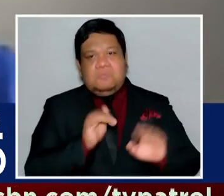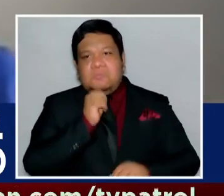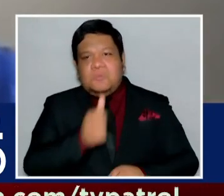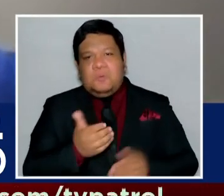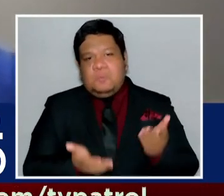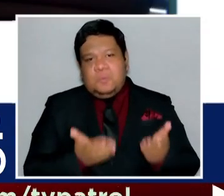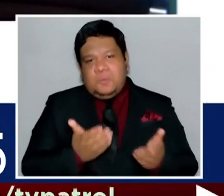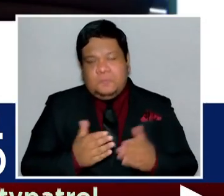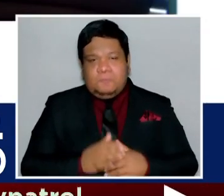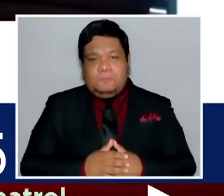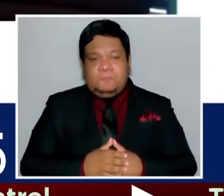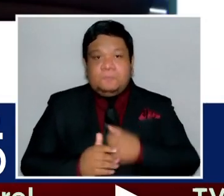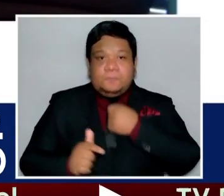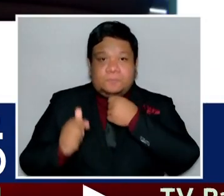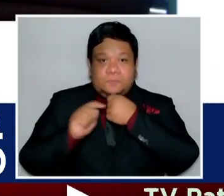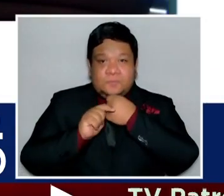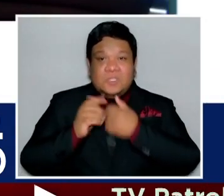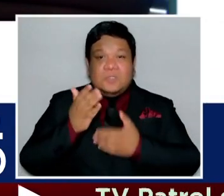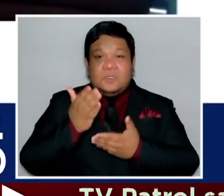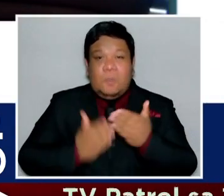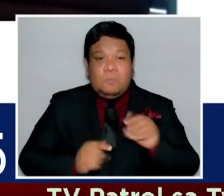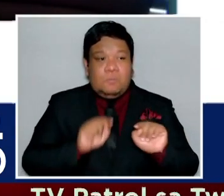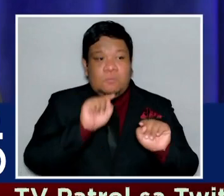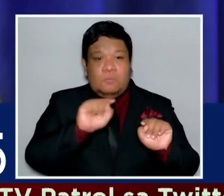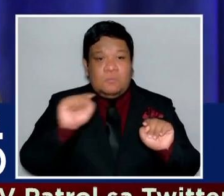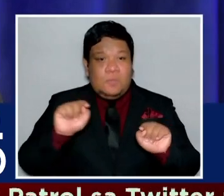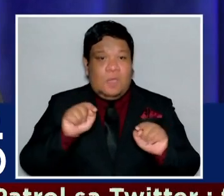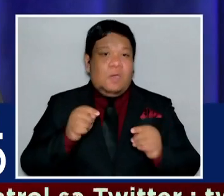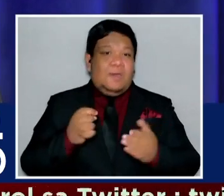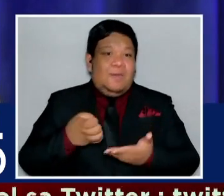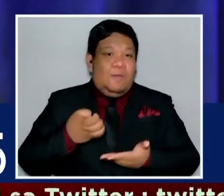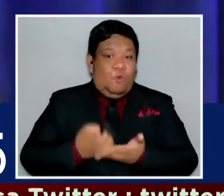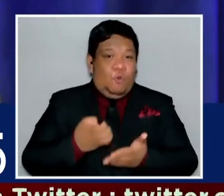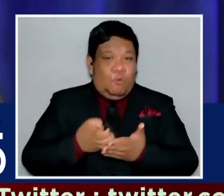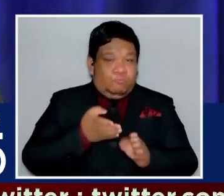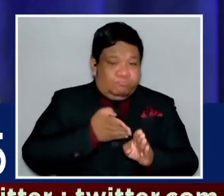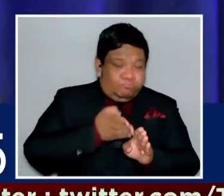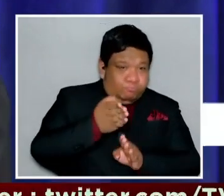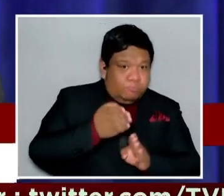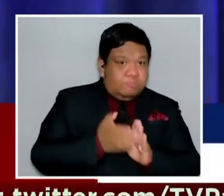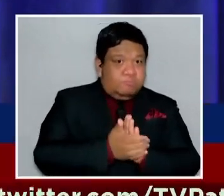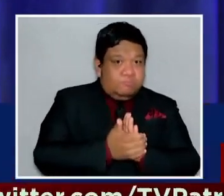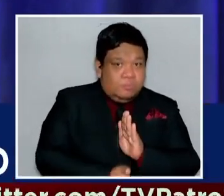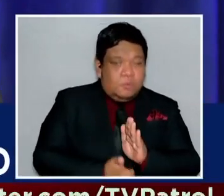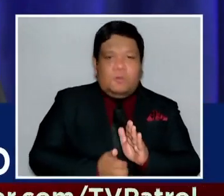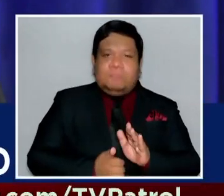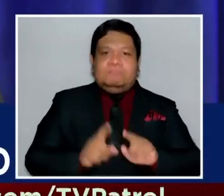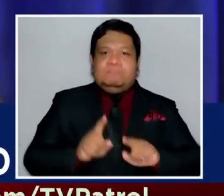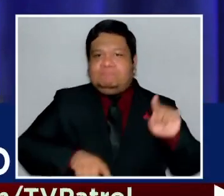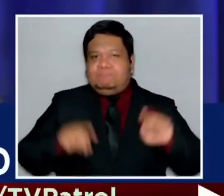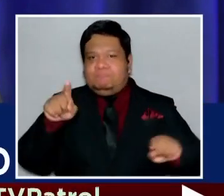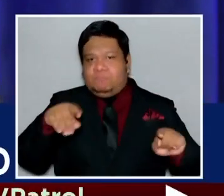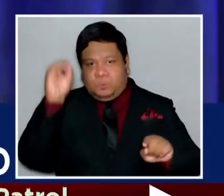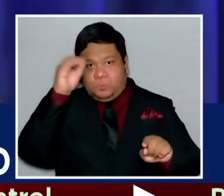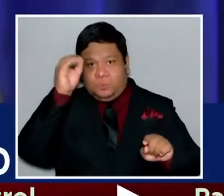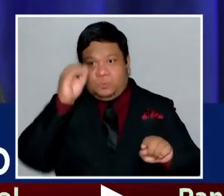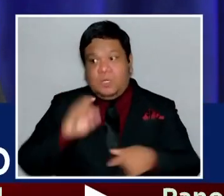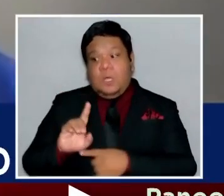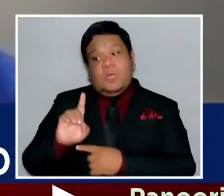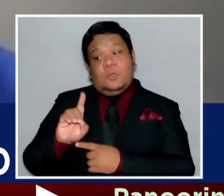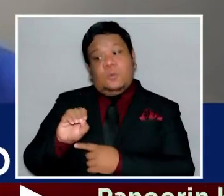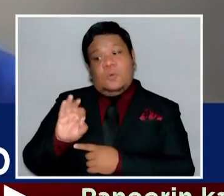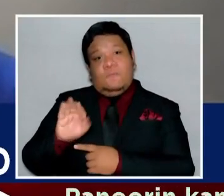mga ekonomista, hati rin ang opinion sa usapin. Pero mariing payo ni Finance Secretary Benjamin Jokno, walang dapat